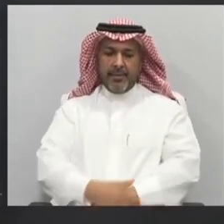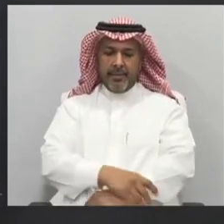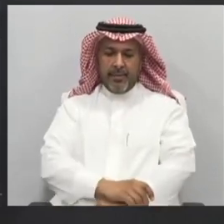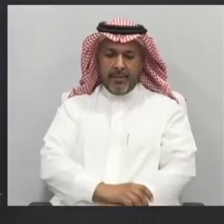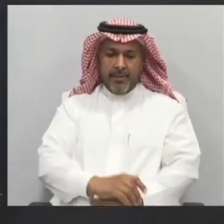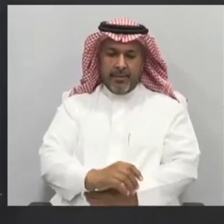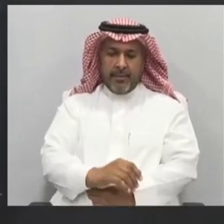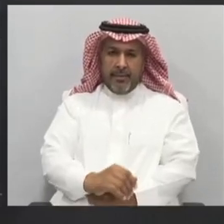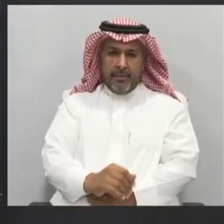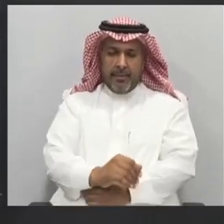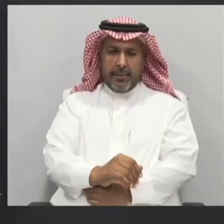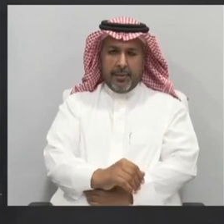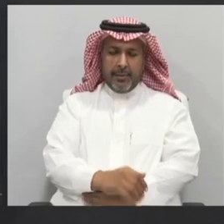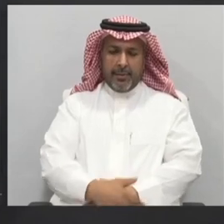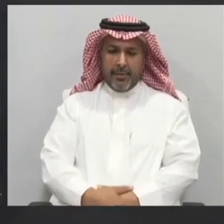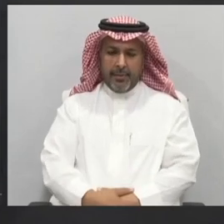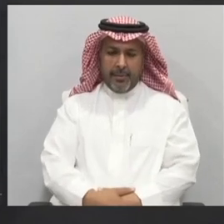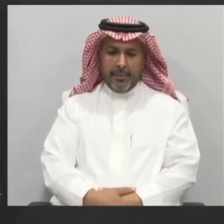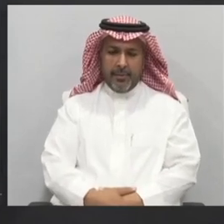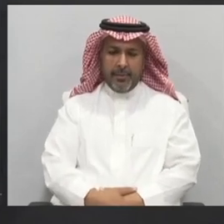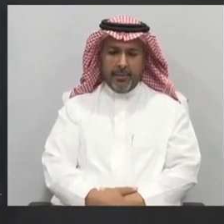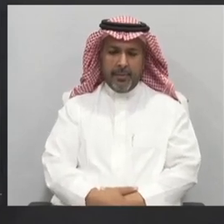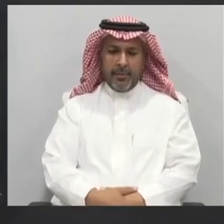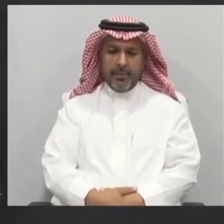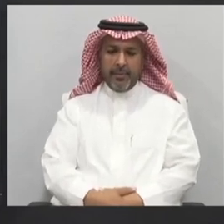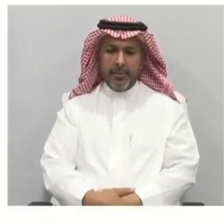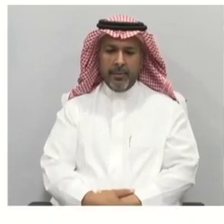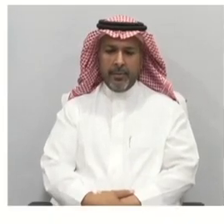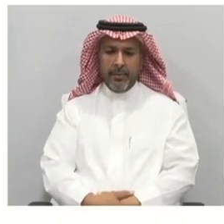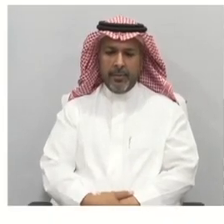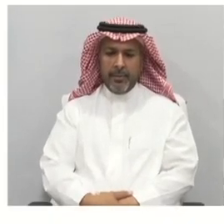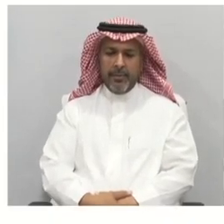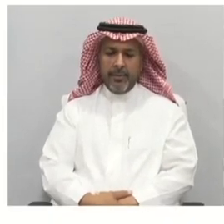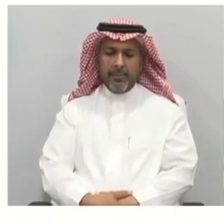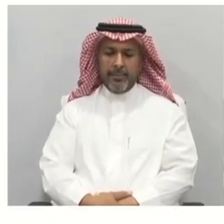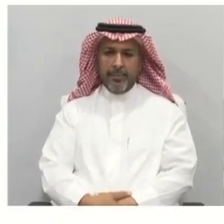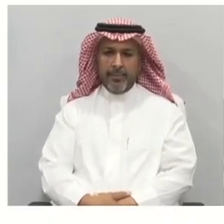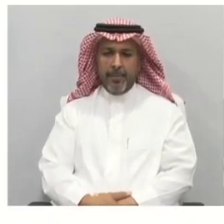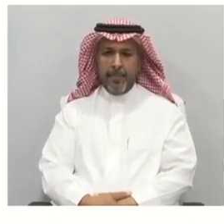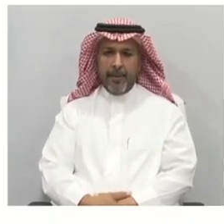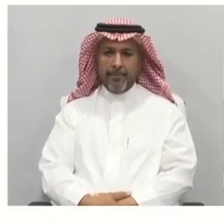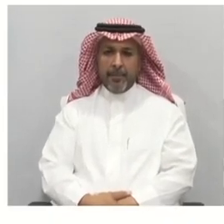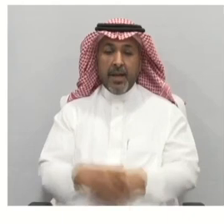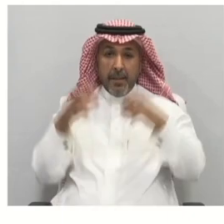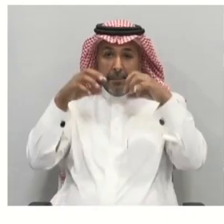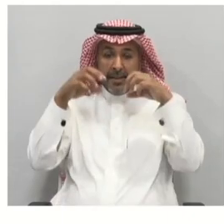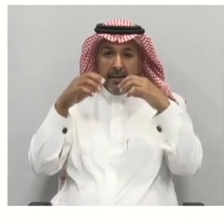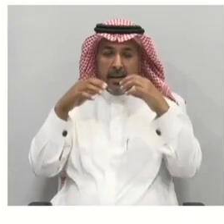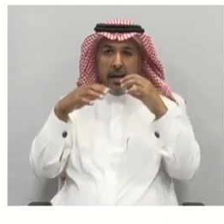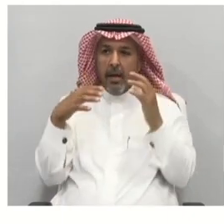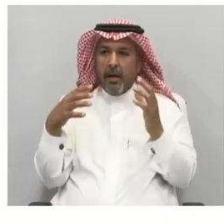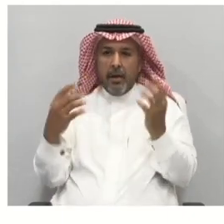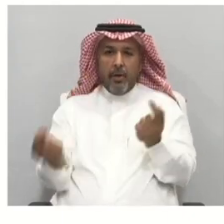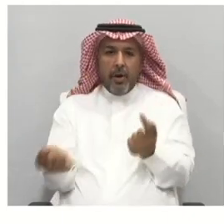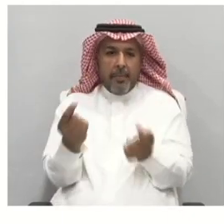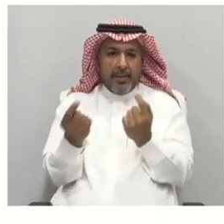كما ستاتينا بعد قليل كمالهم لا يمكن ان يوجدها العدم يعني هذه المخلوقات هل جاءت كذا